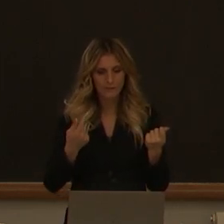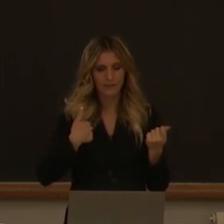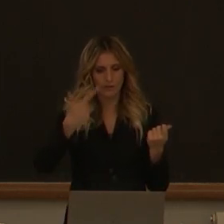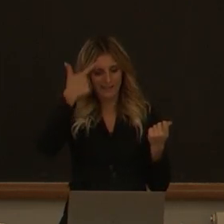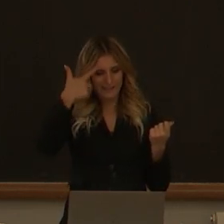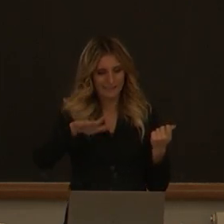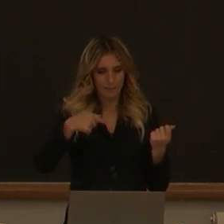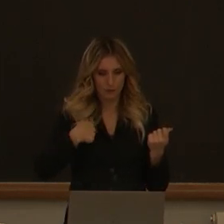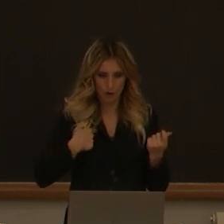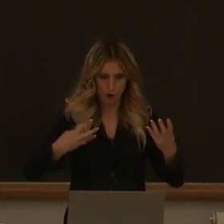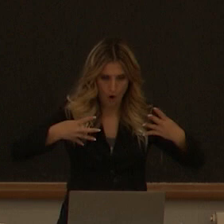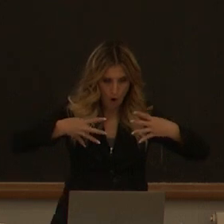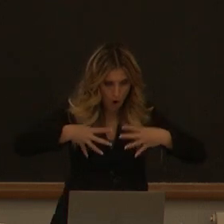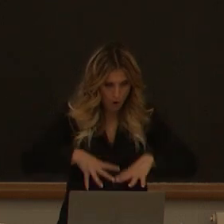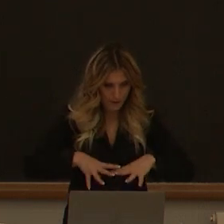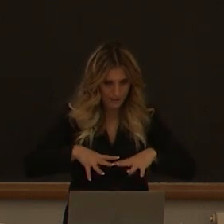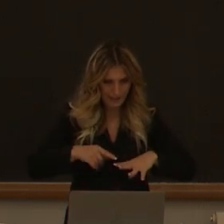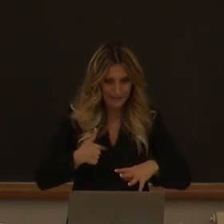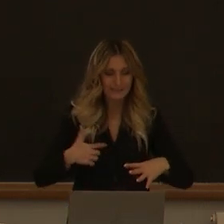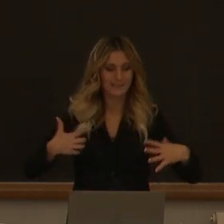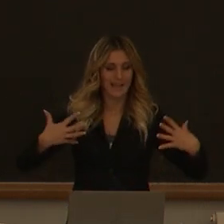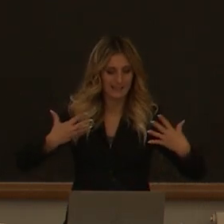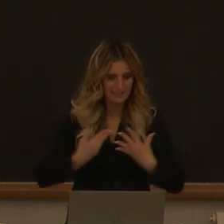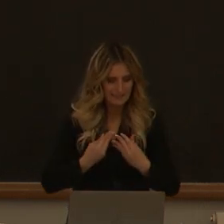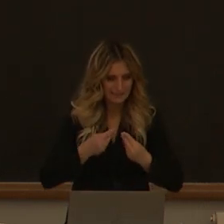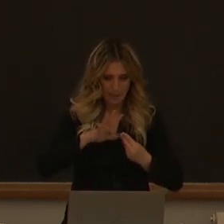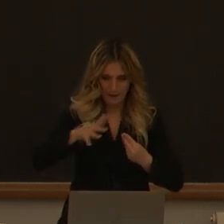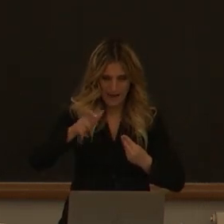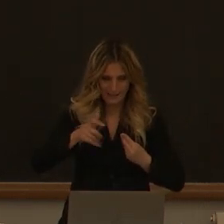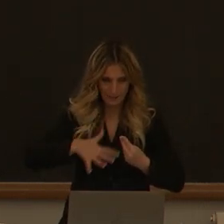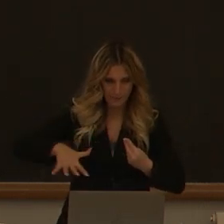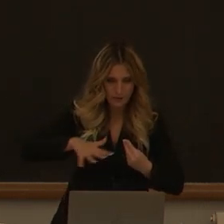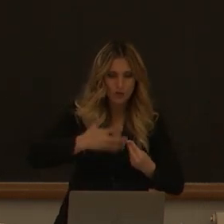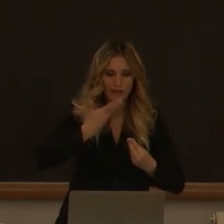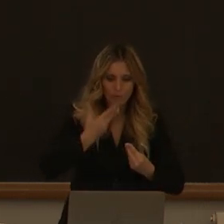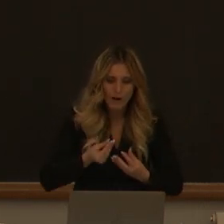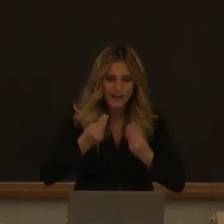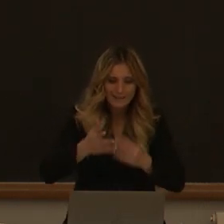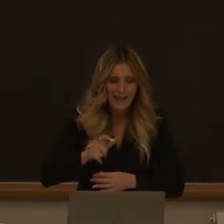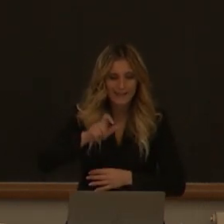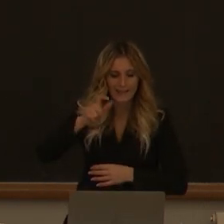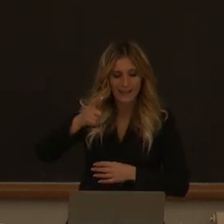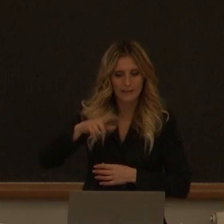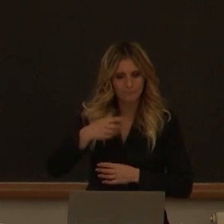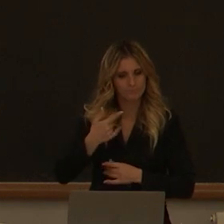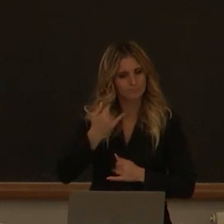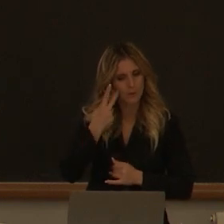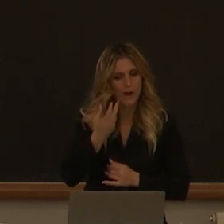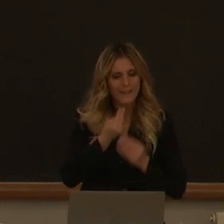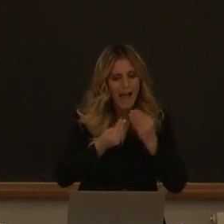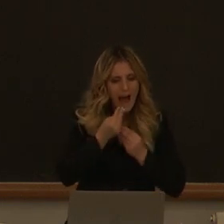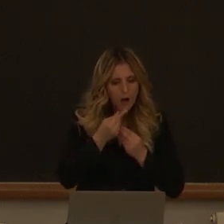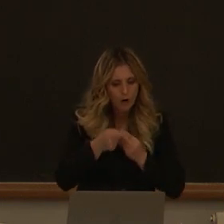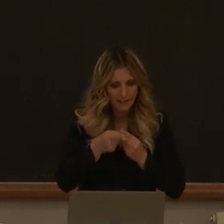è stato organizzato con diversi independent dialogue. Bene, l'Italia, attraverso il tavolo delle filiere agroalimentari del